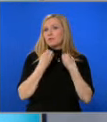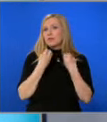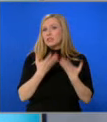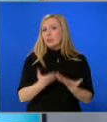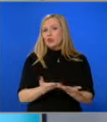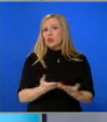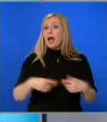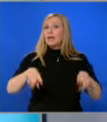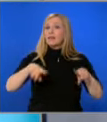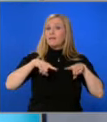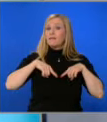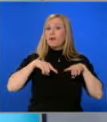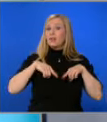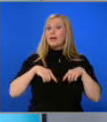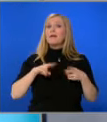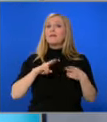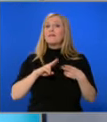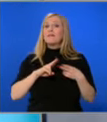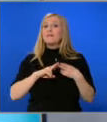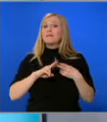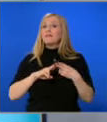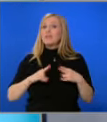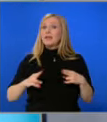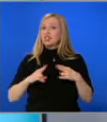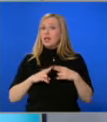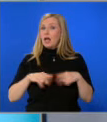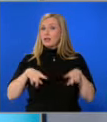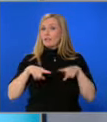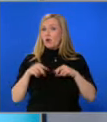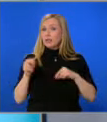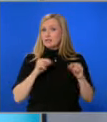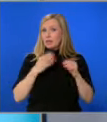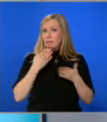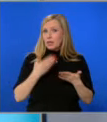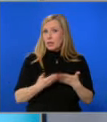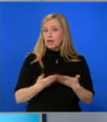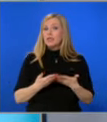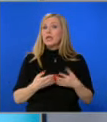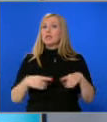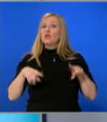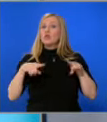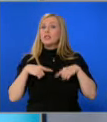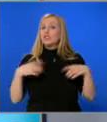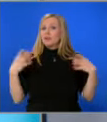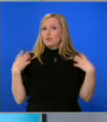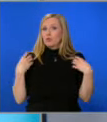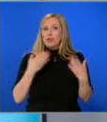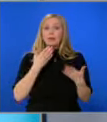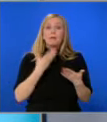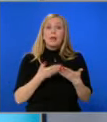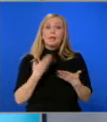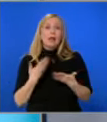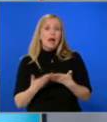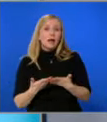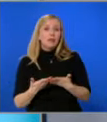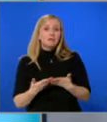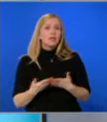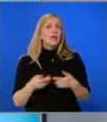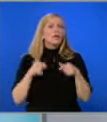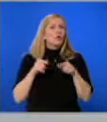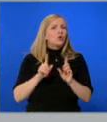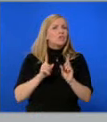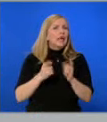на адвокатурата, на Висшия адвокатски съвет да предлага, да дадем възможност на юридическите факултети да предлагат. Тоест, не сте